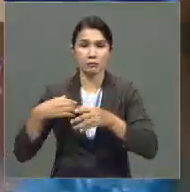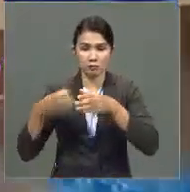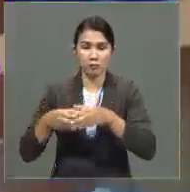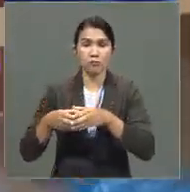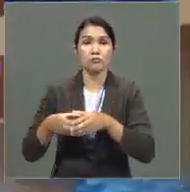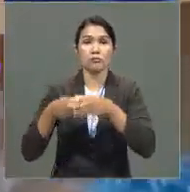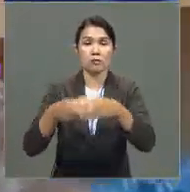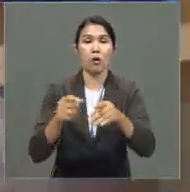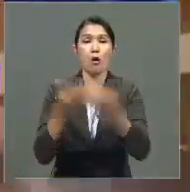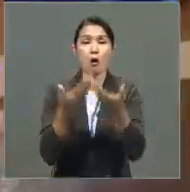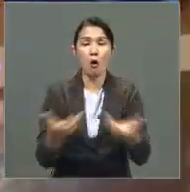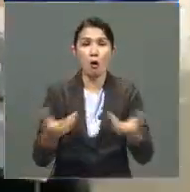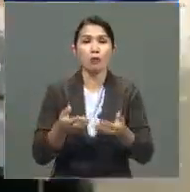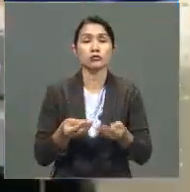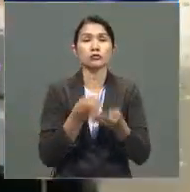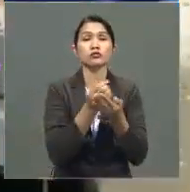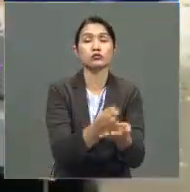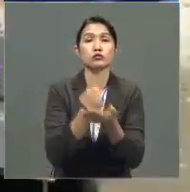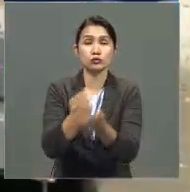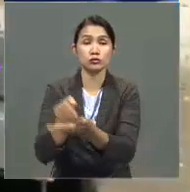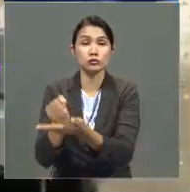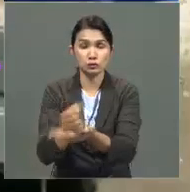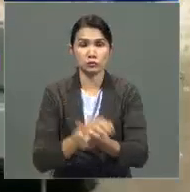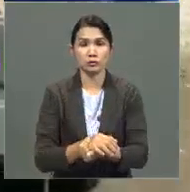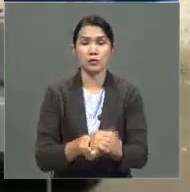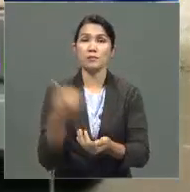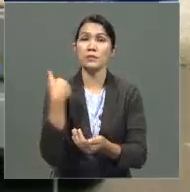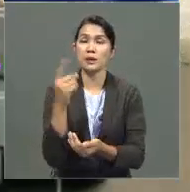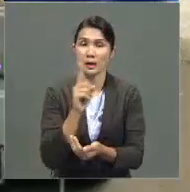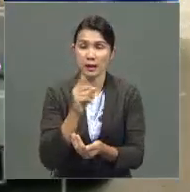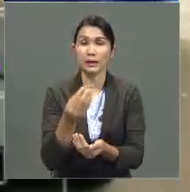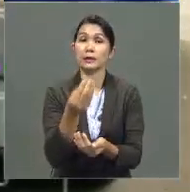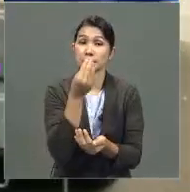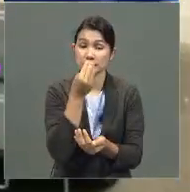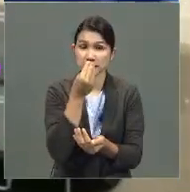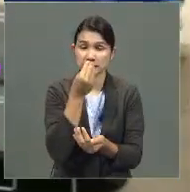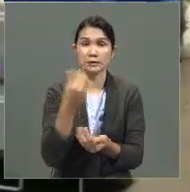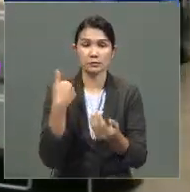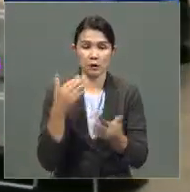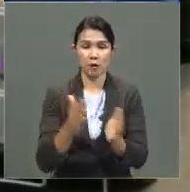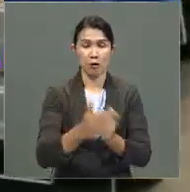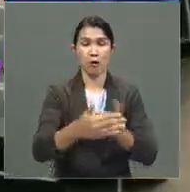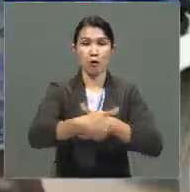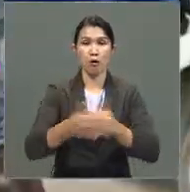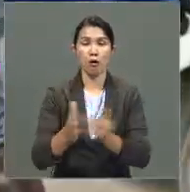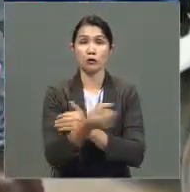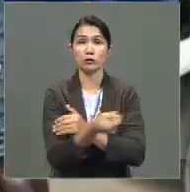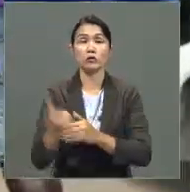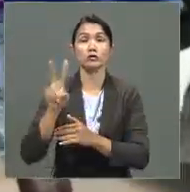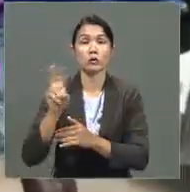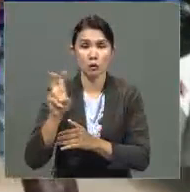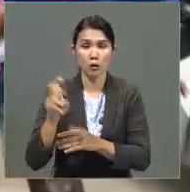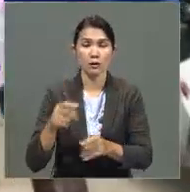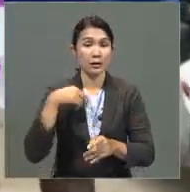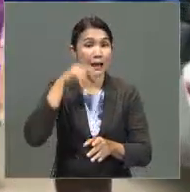ใช้ที่จำเป็นไปมอบให้นะฮะโดยมีการนำอาหารจำนวน200กล่องนะครับและน้ำดื่ม